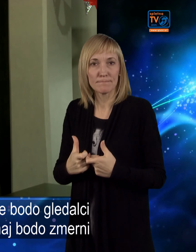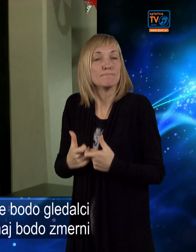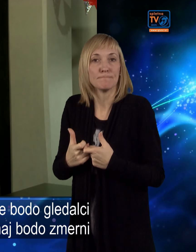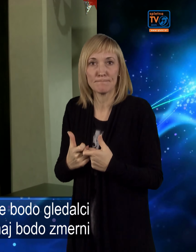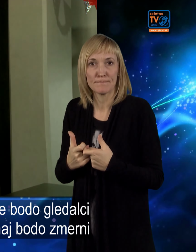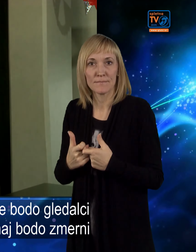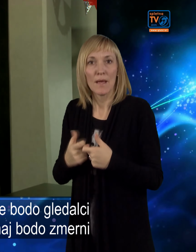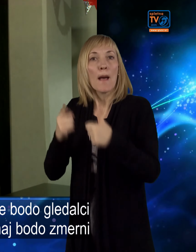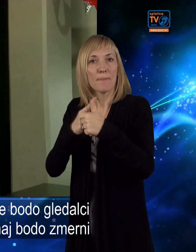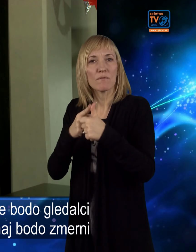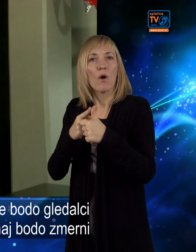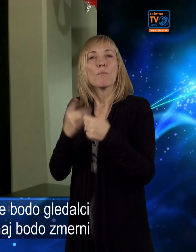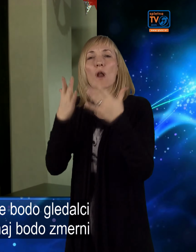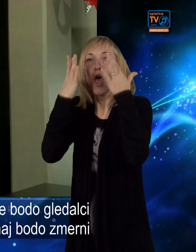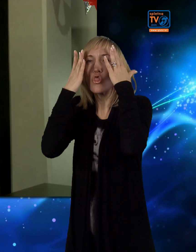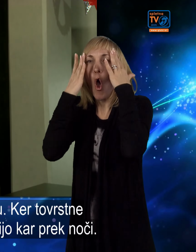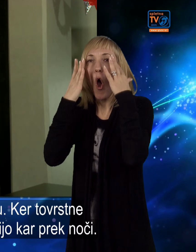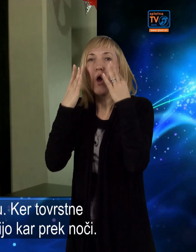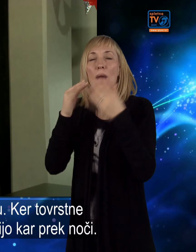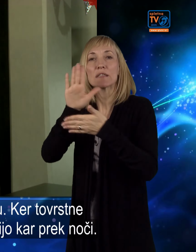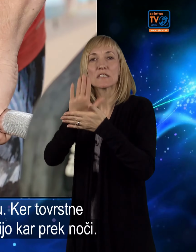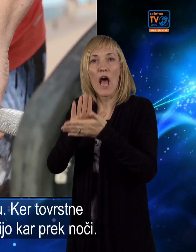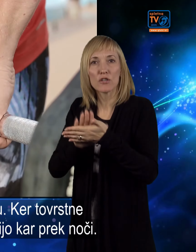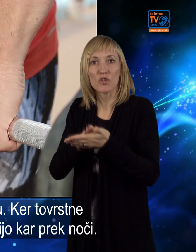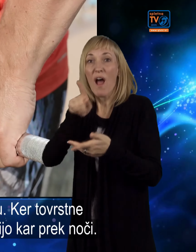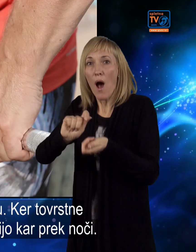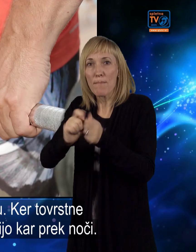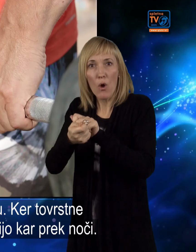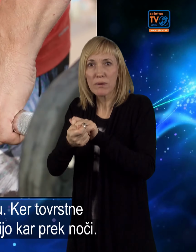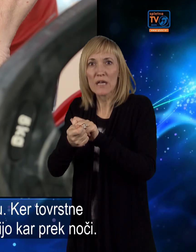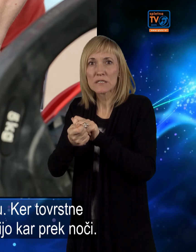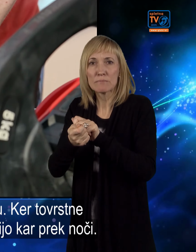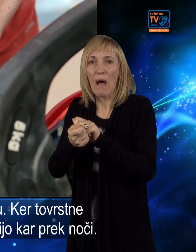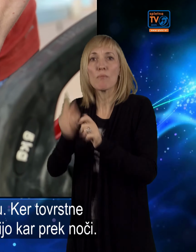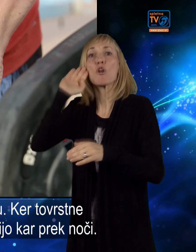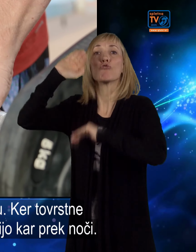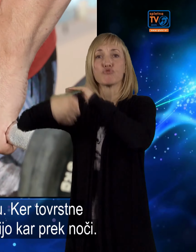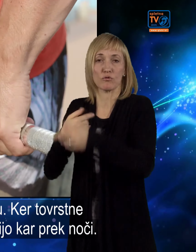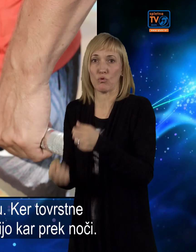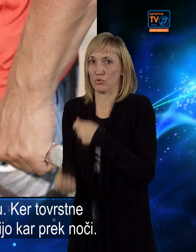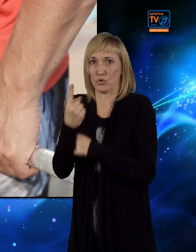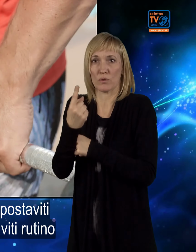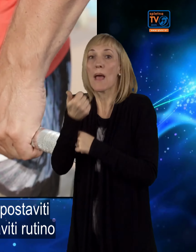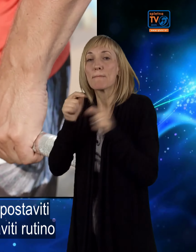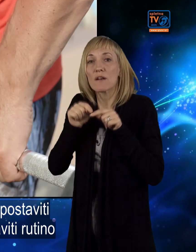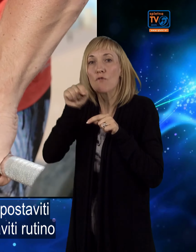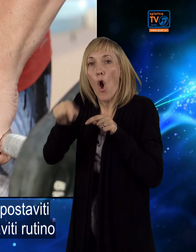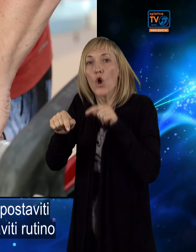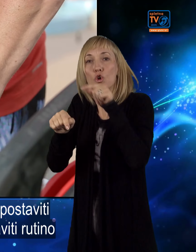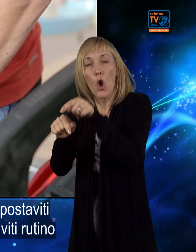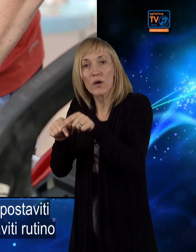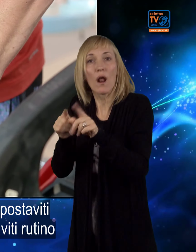naj bodo zmerni, predvsem na začetku, ker tovrstne preobrazbe se ne zgodijo kar preko noči. Prvi korak naj bo